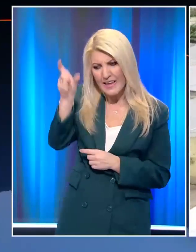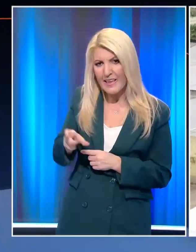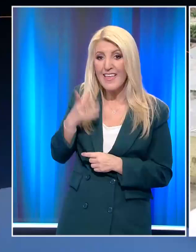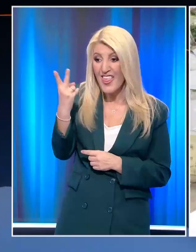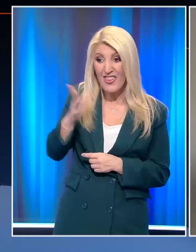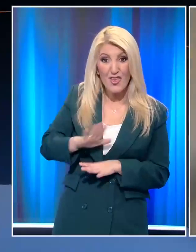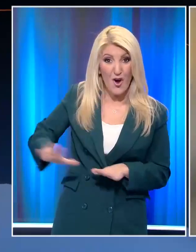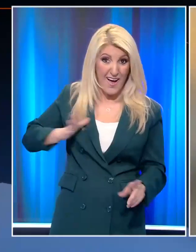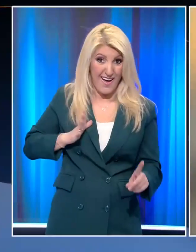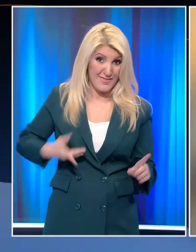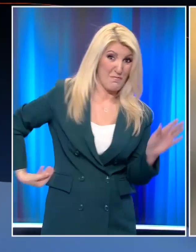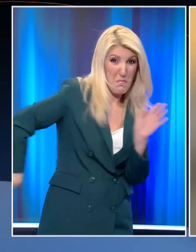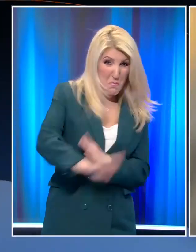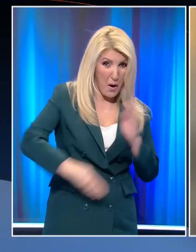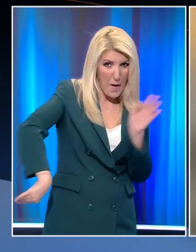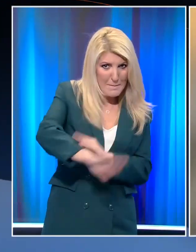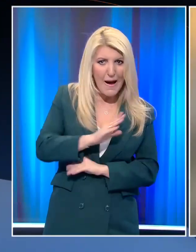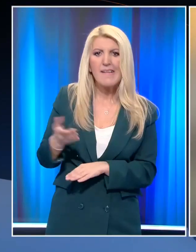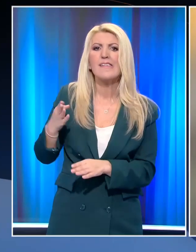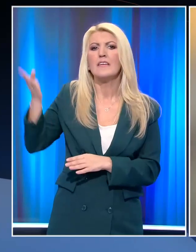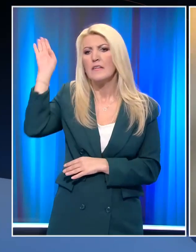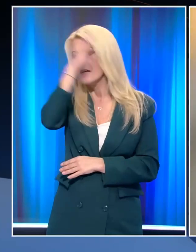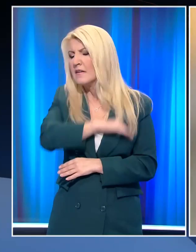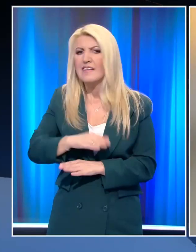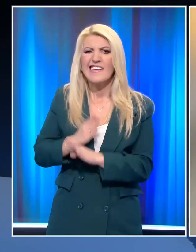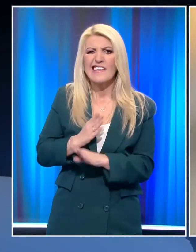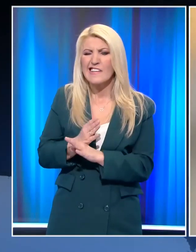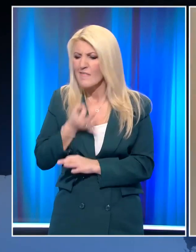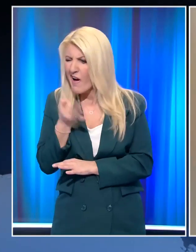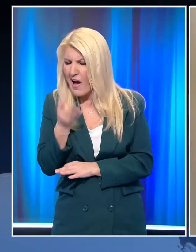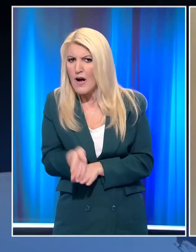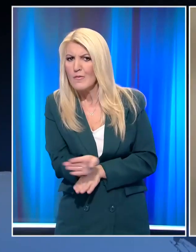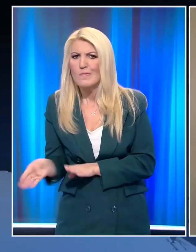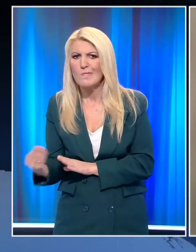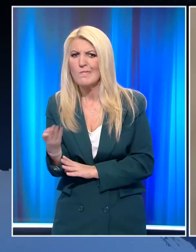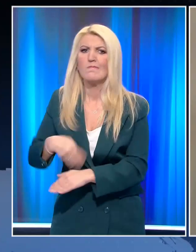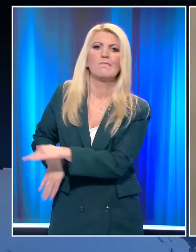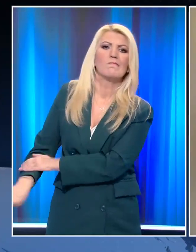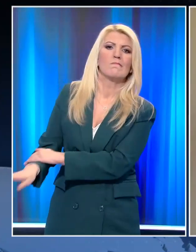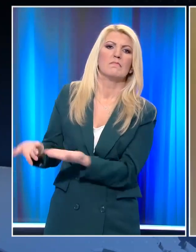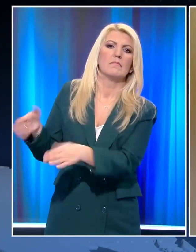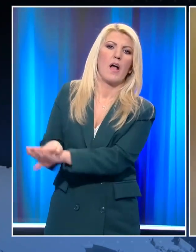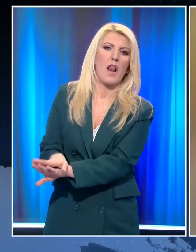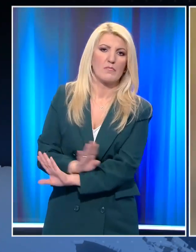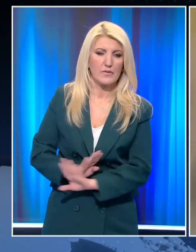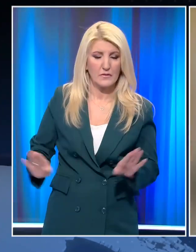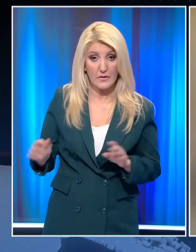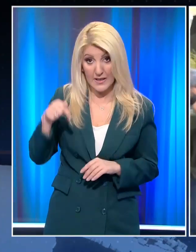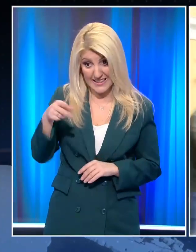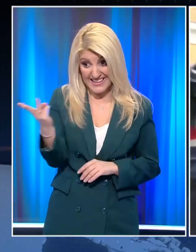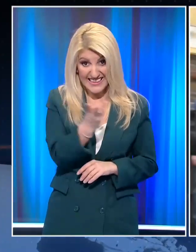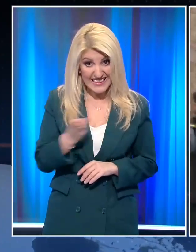να κρυφτούν και να μην φτάσουν οι αρχές στα ίχνη τους. Και οι τρεις οδηγήθηκαν στον ανακριτή, από τον οποίο πήραν προθεσμία για να